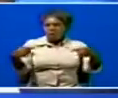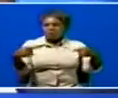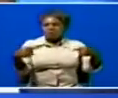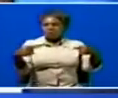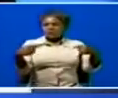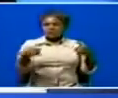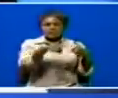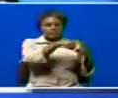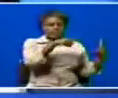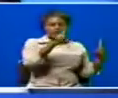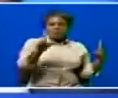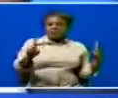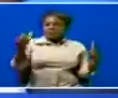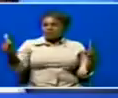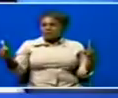tunauana.